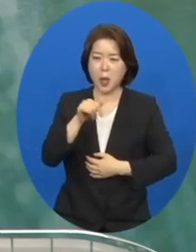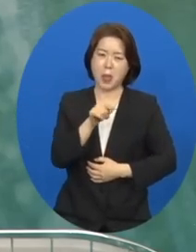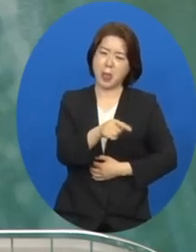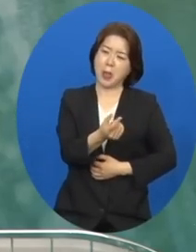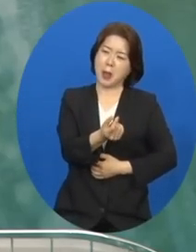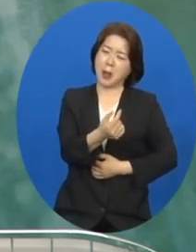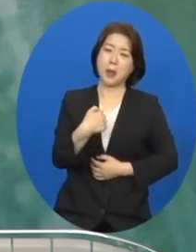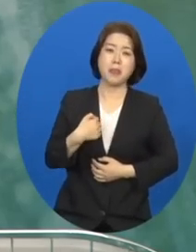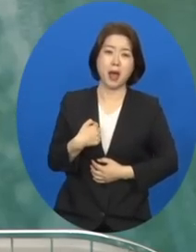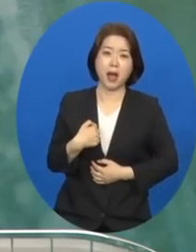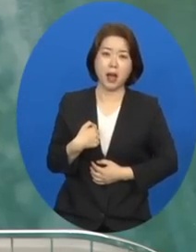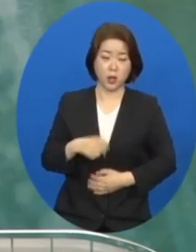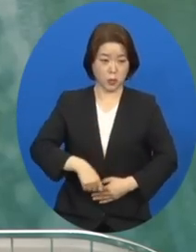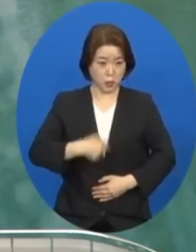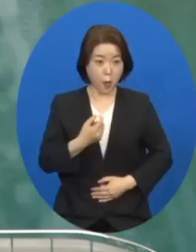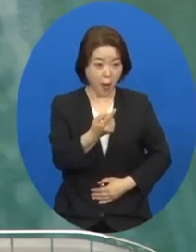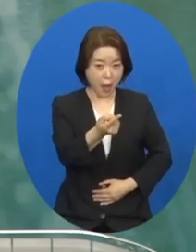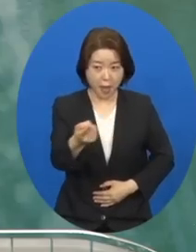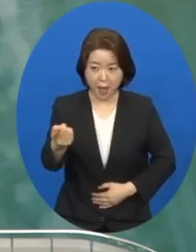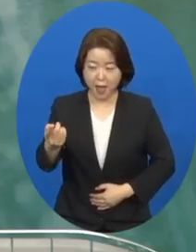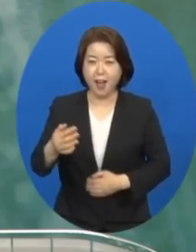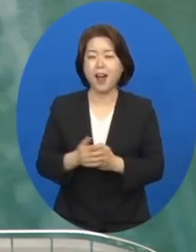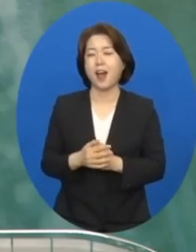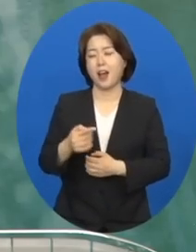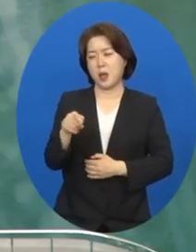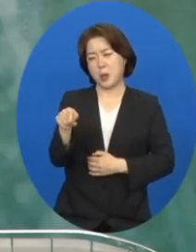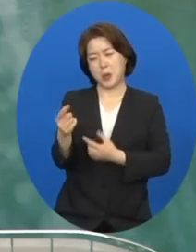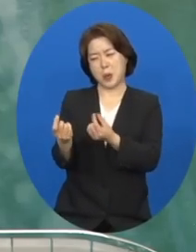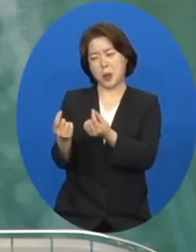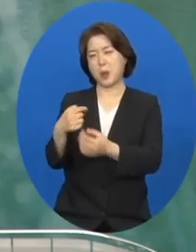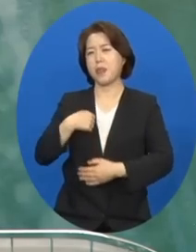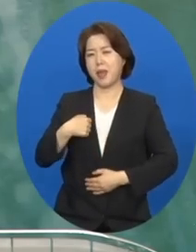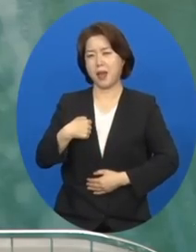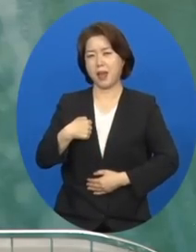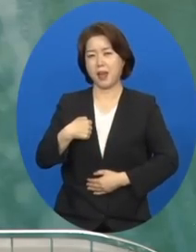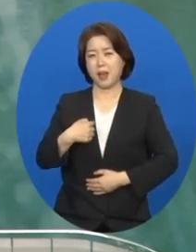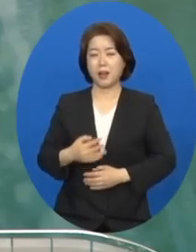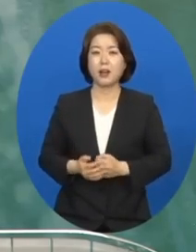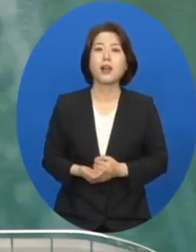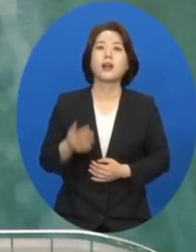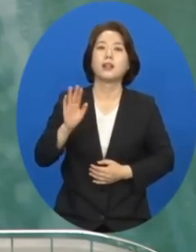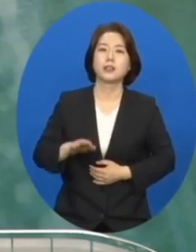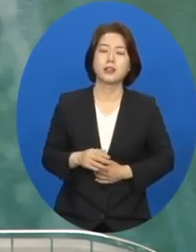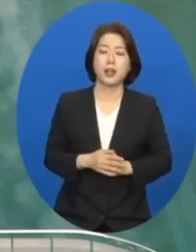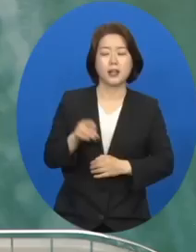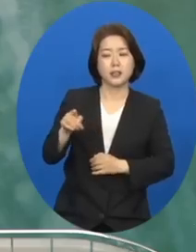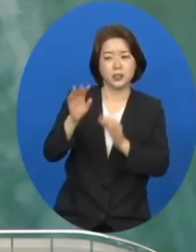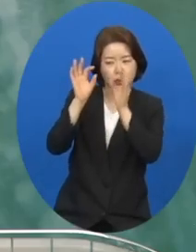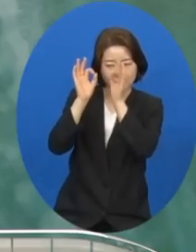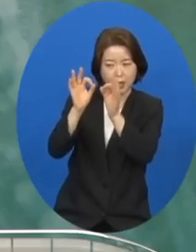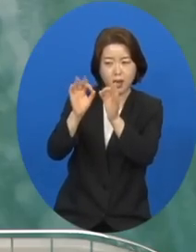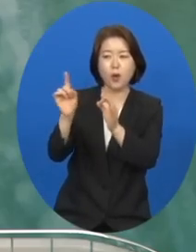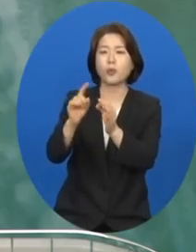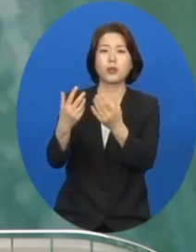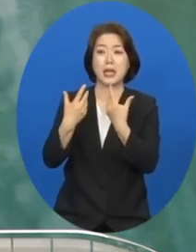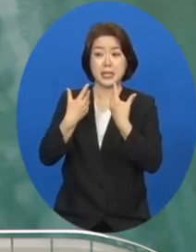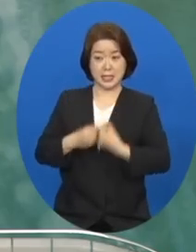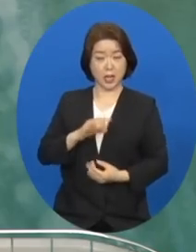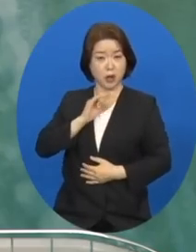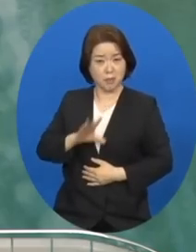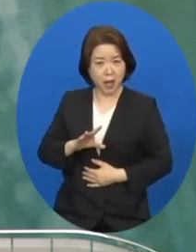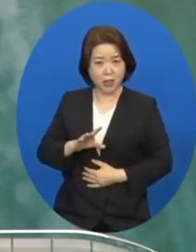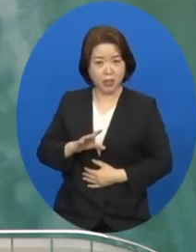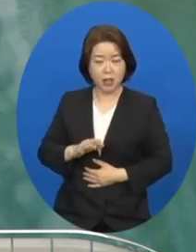우리가 선택해 줍시다 요런 나 다 요런 나 여사 시르 그런데 어떻게 보느냐 좌절하는 것만 볼 거냐